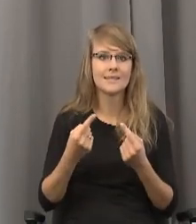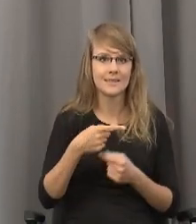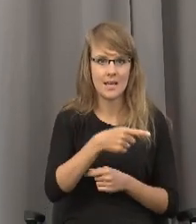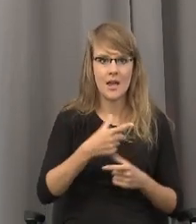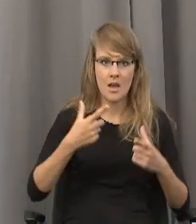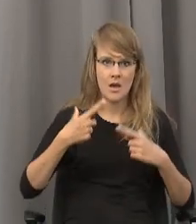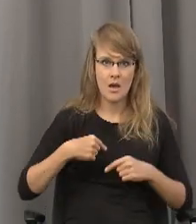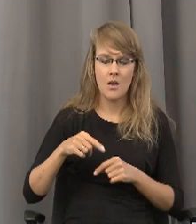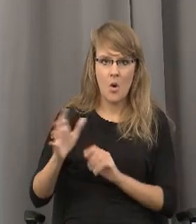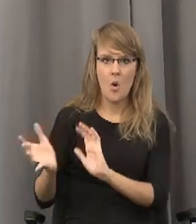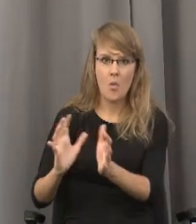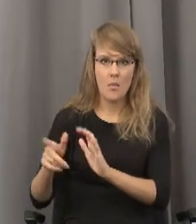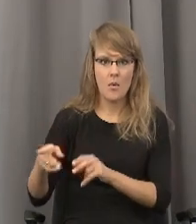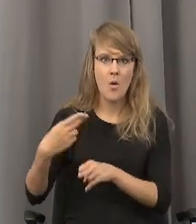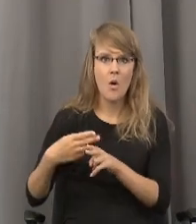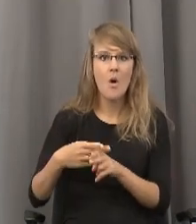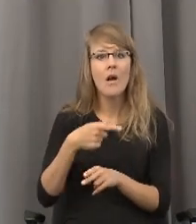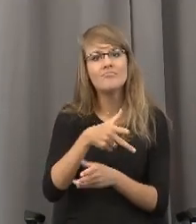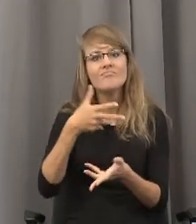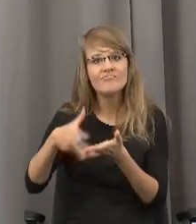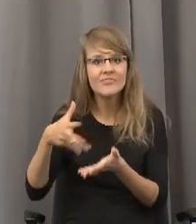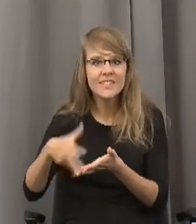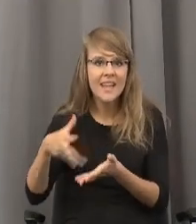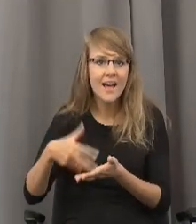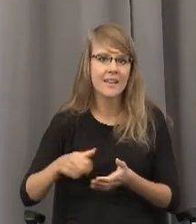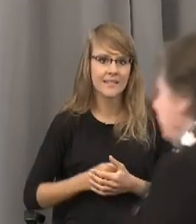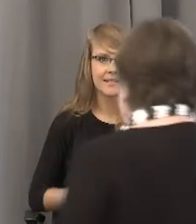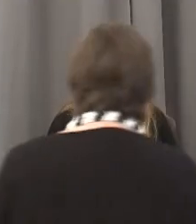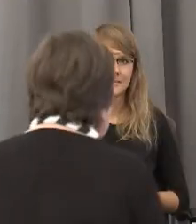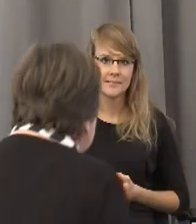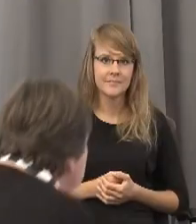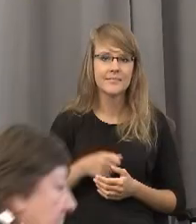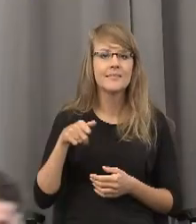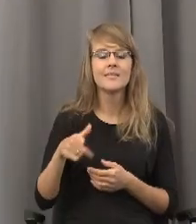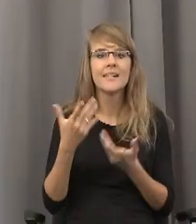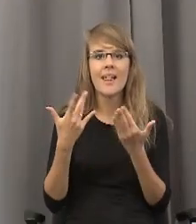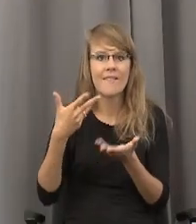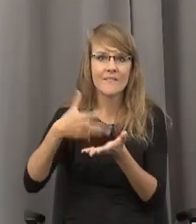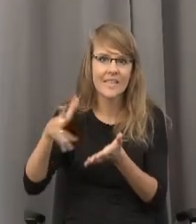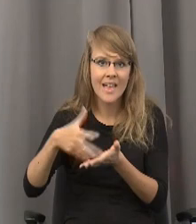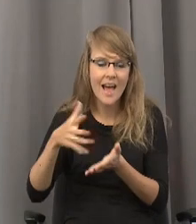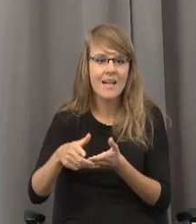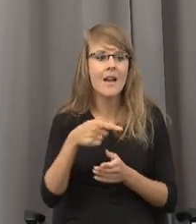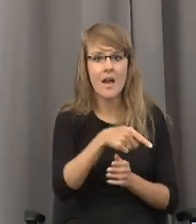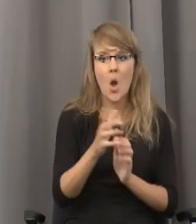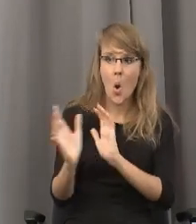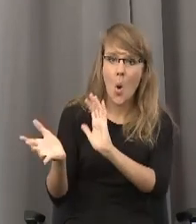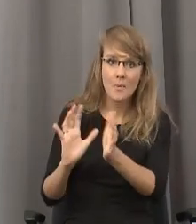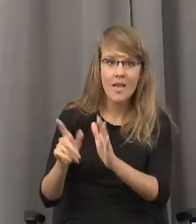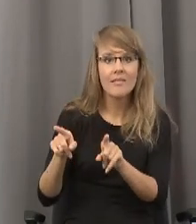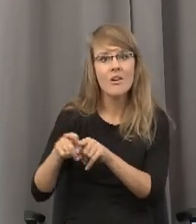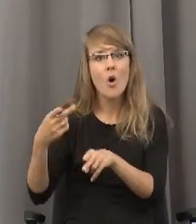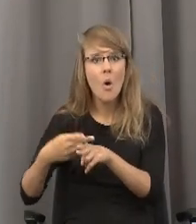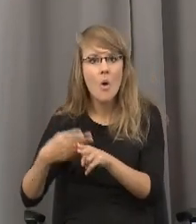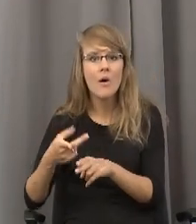chorych od strony finansowej, jakie koszty ponoszą opiekunowie i chorzy w związku z